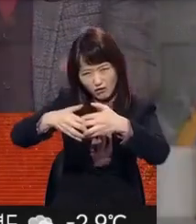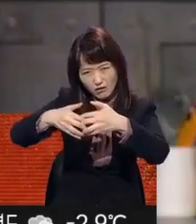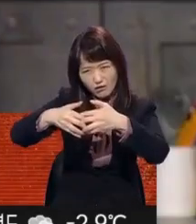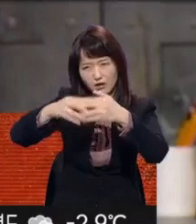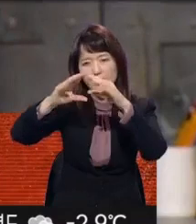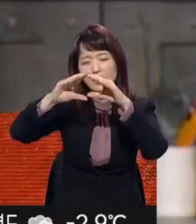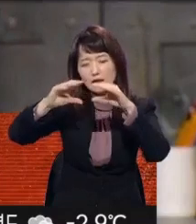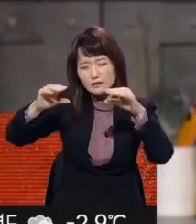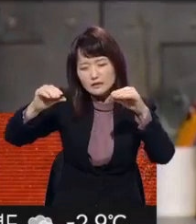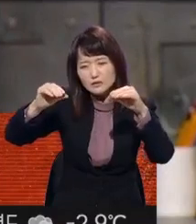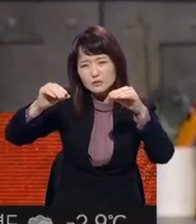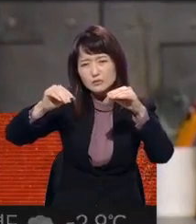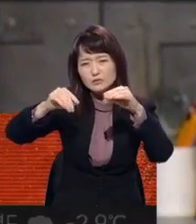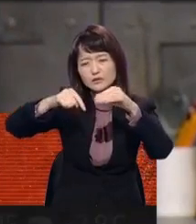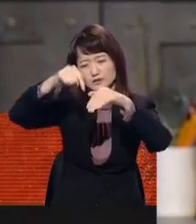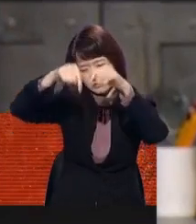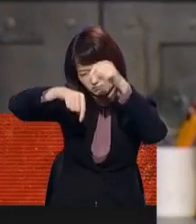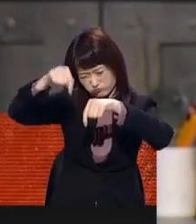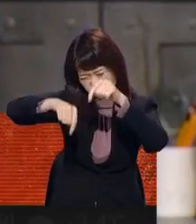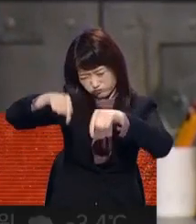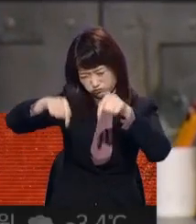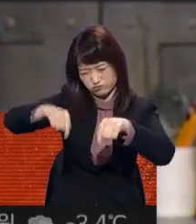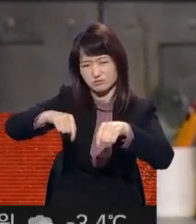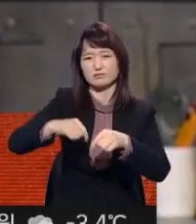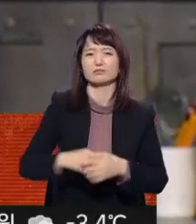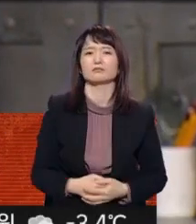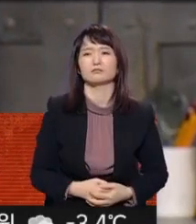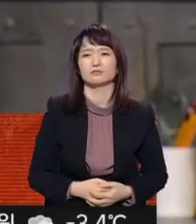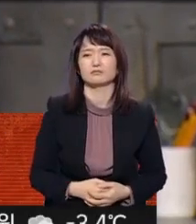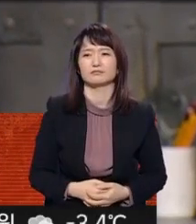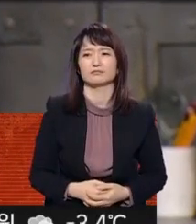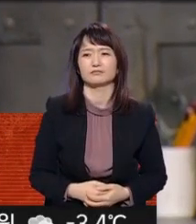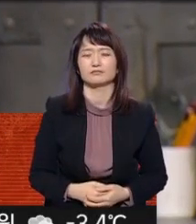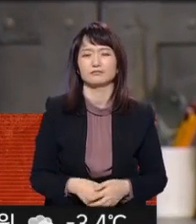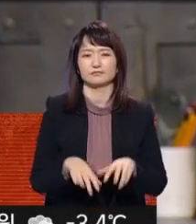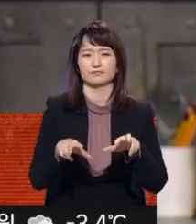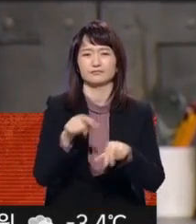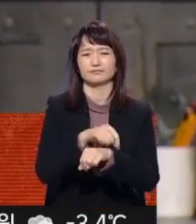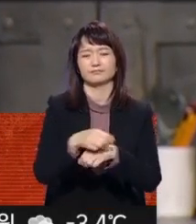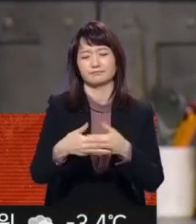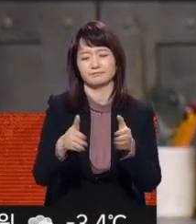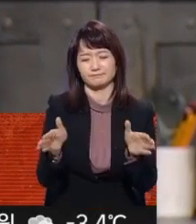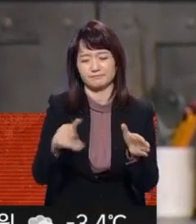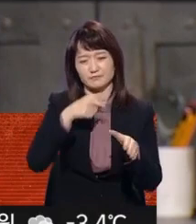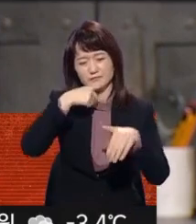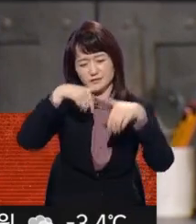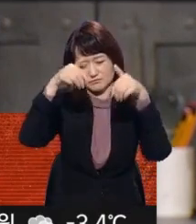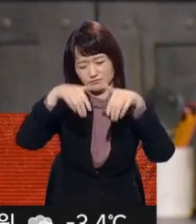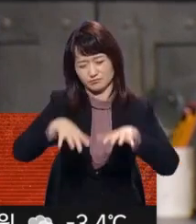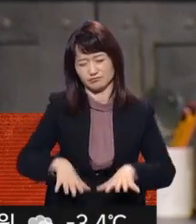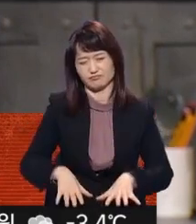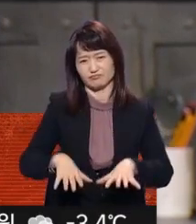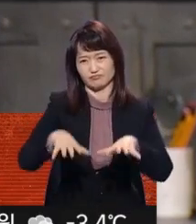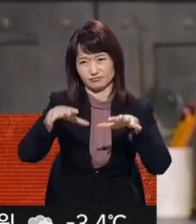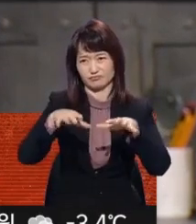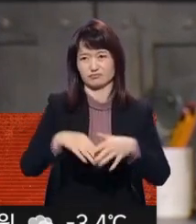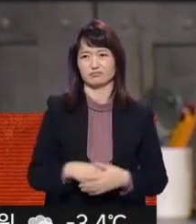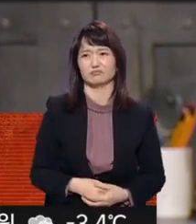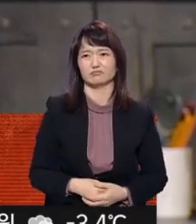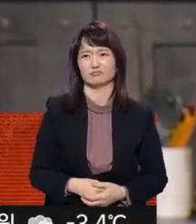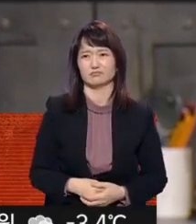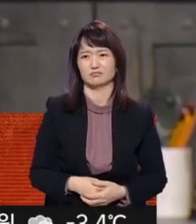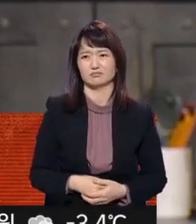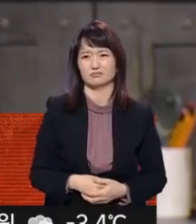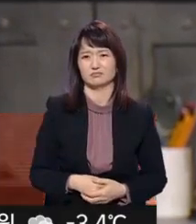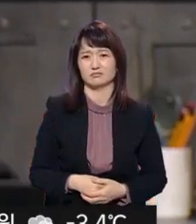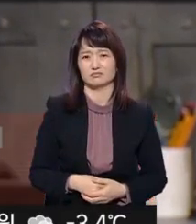저렇게 따뜻한 물로 좀 떨어졌던 것 같고 지금 사무실이 물바다가 되고 찬물이었답니다. 예? 찬물. 아,